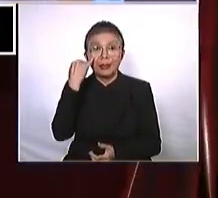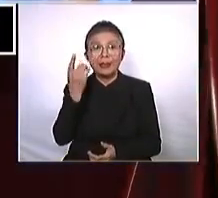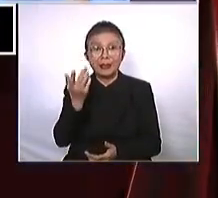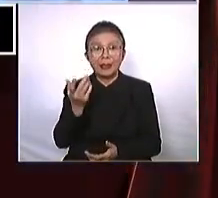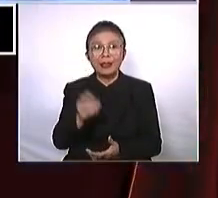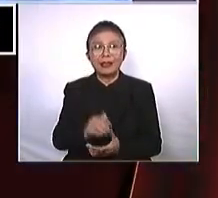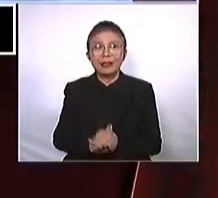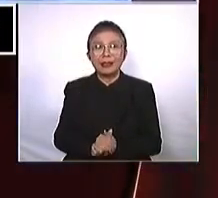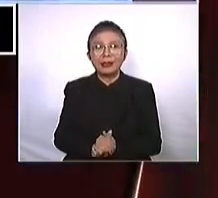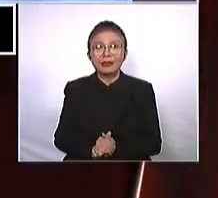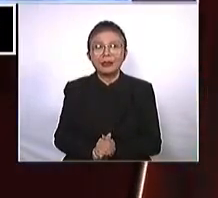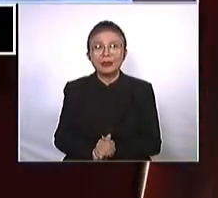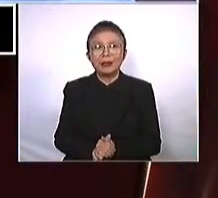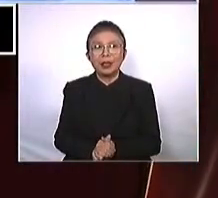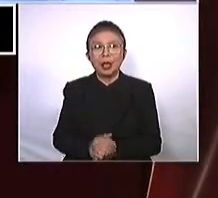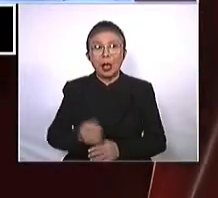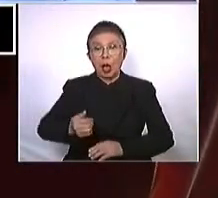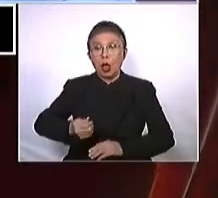Gus Muhaimin ini adalah